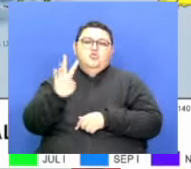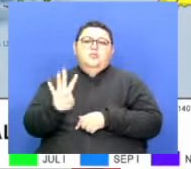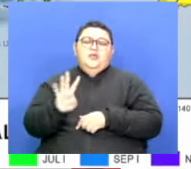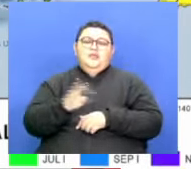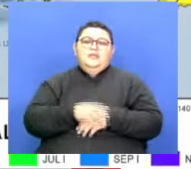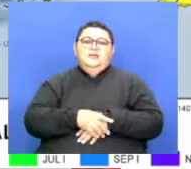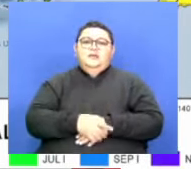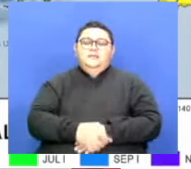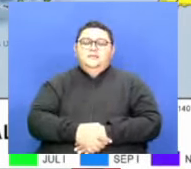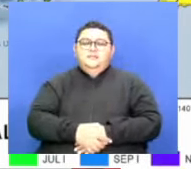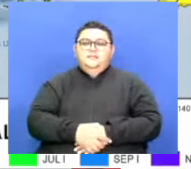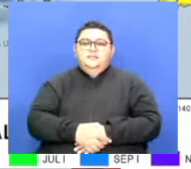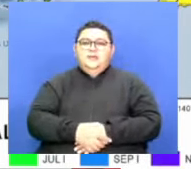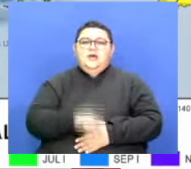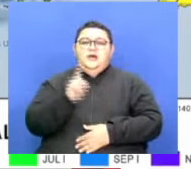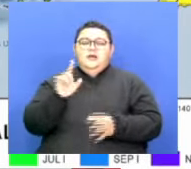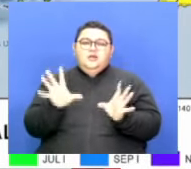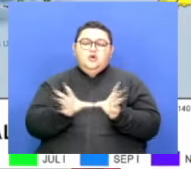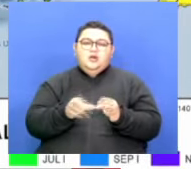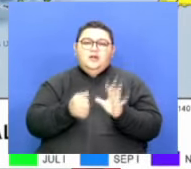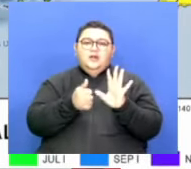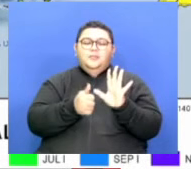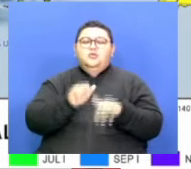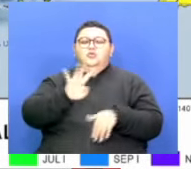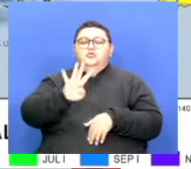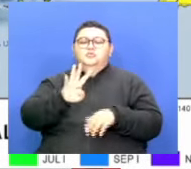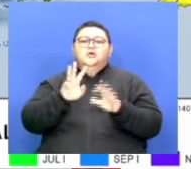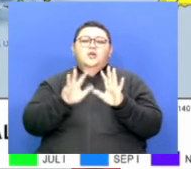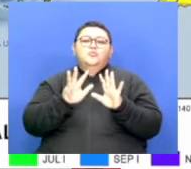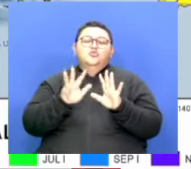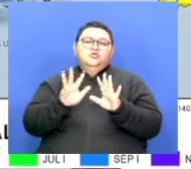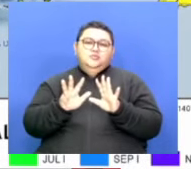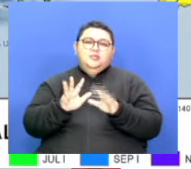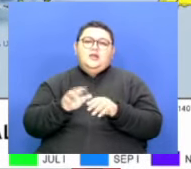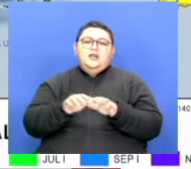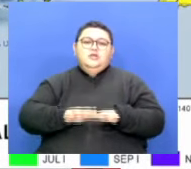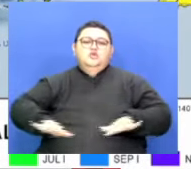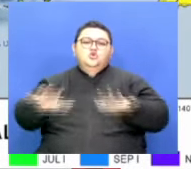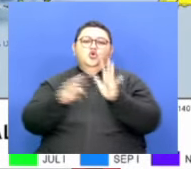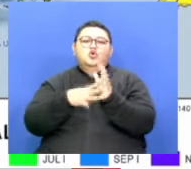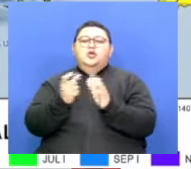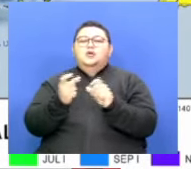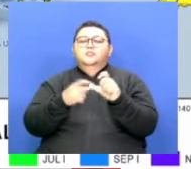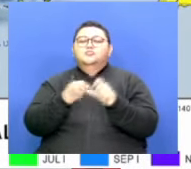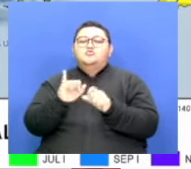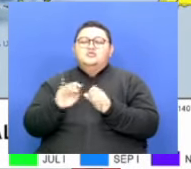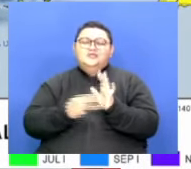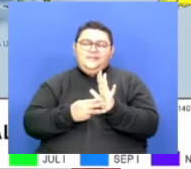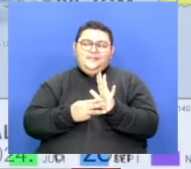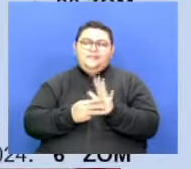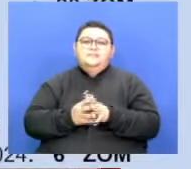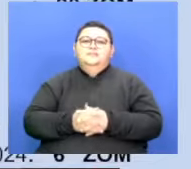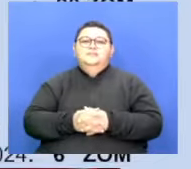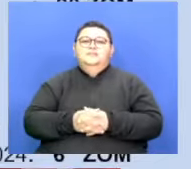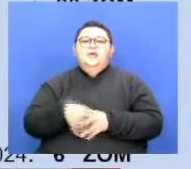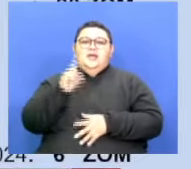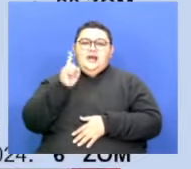2024 dari total 699 zona musim atau Zoom yang